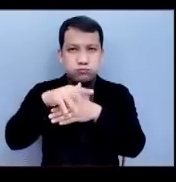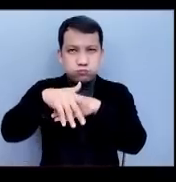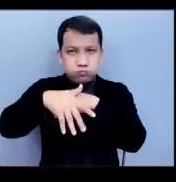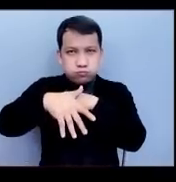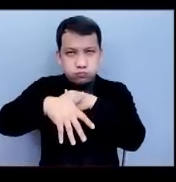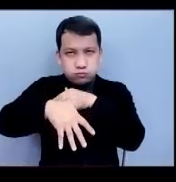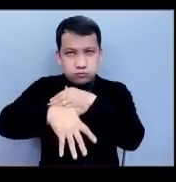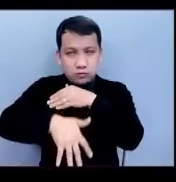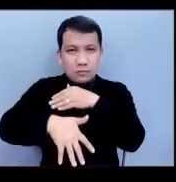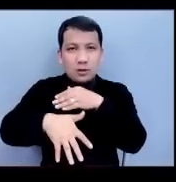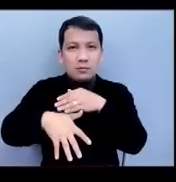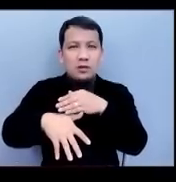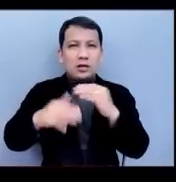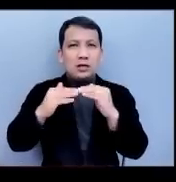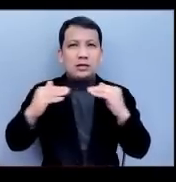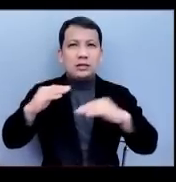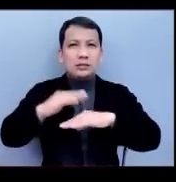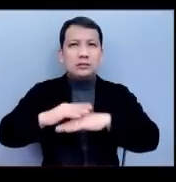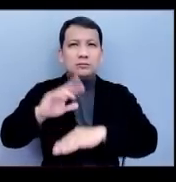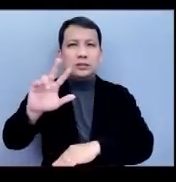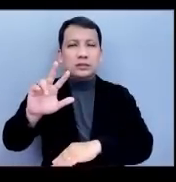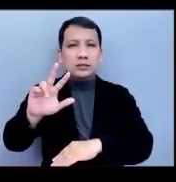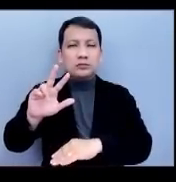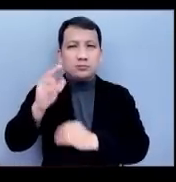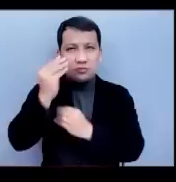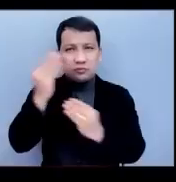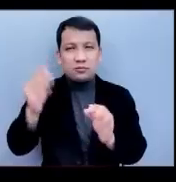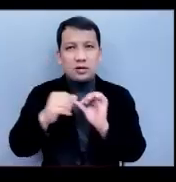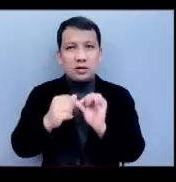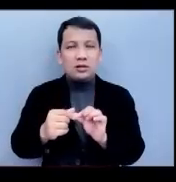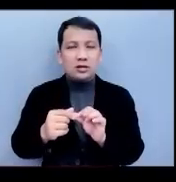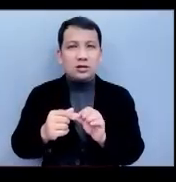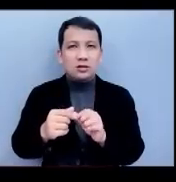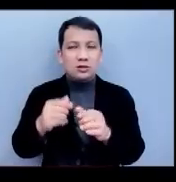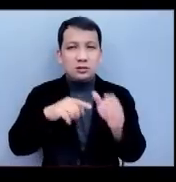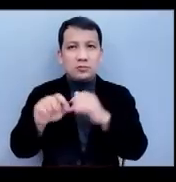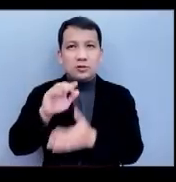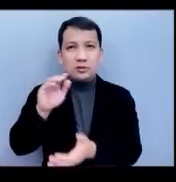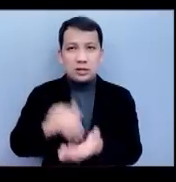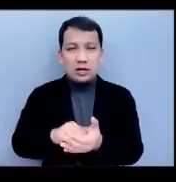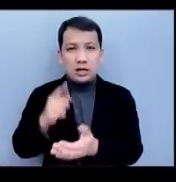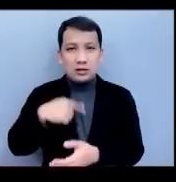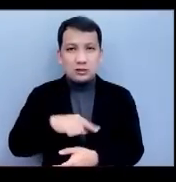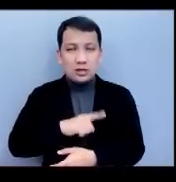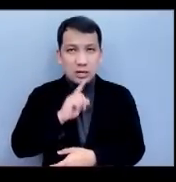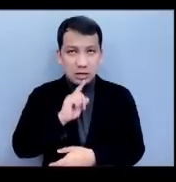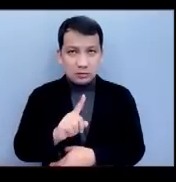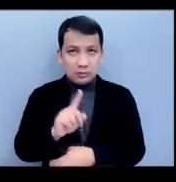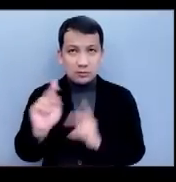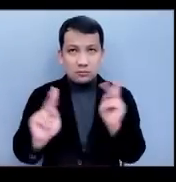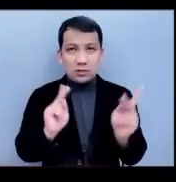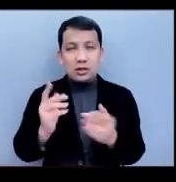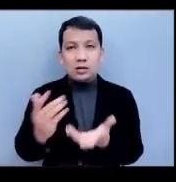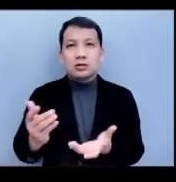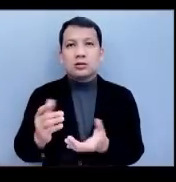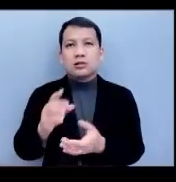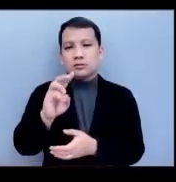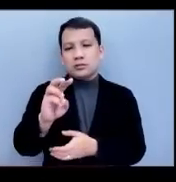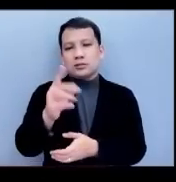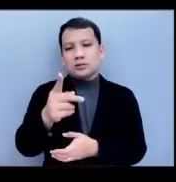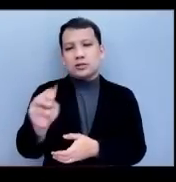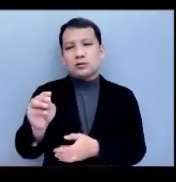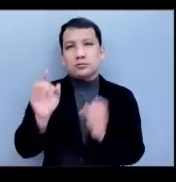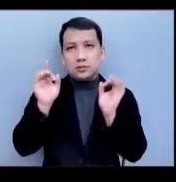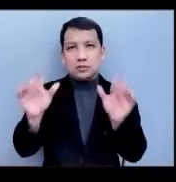Alert level 3 pa rin ang nakataas sa bulkan kaya nananatili pa rin sa evacuation center ang mga residente na sa 6-kilometer